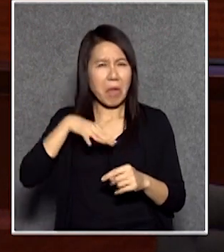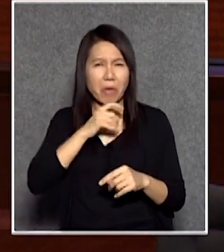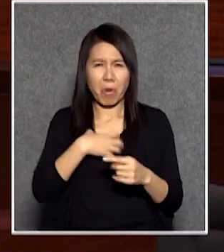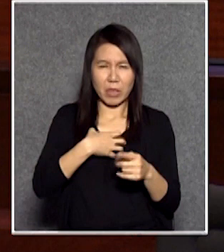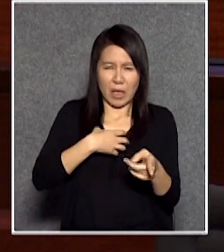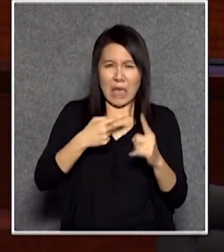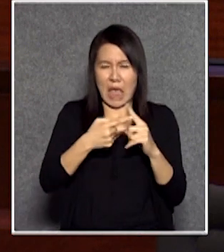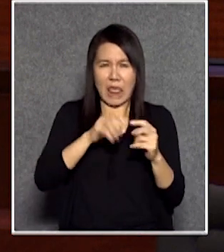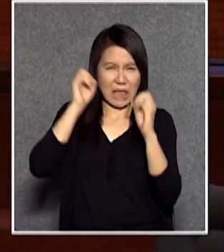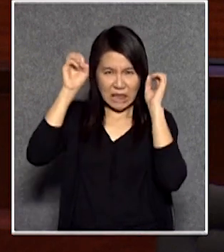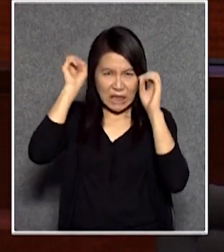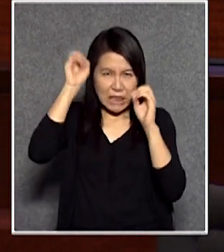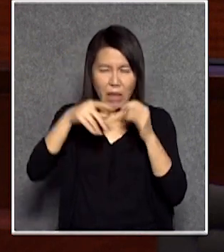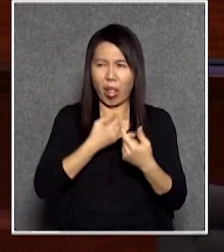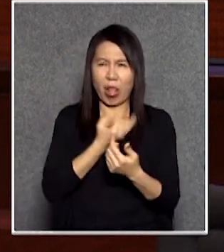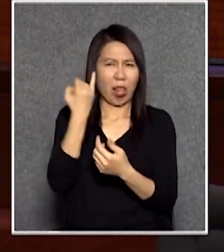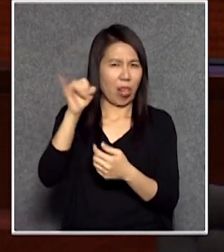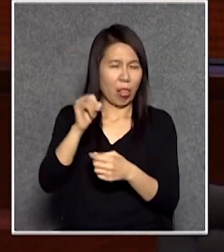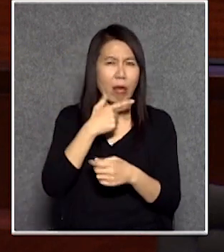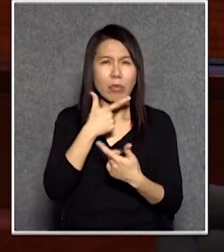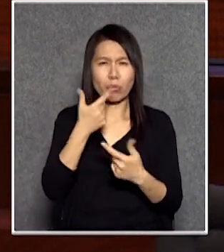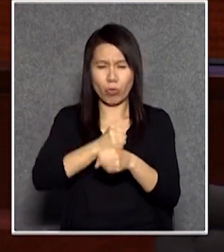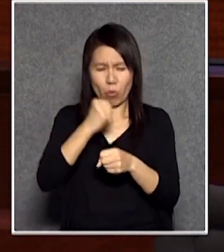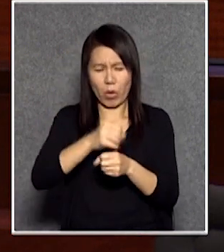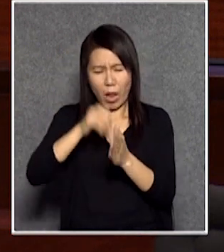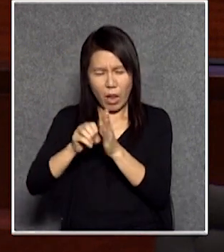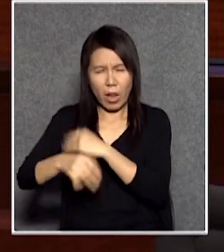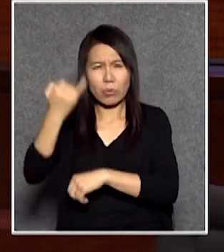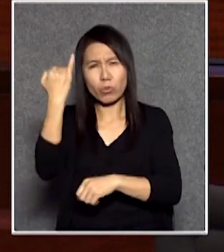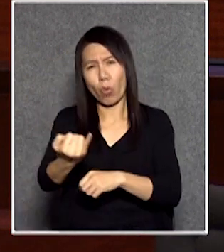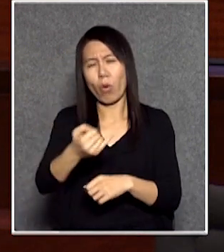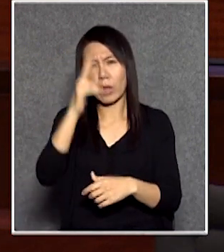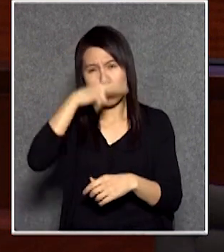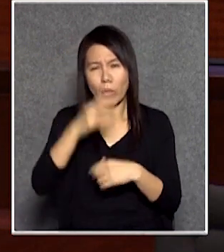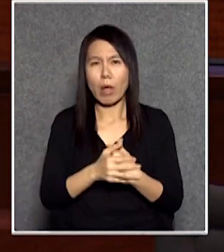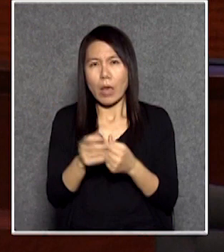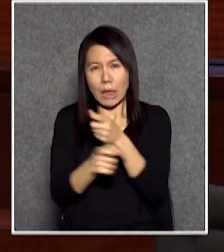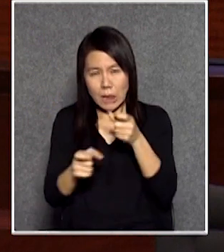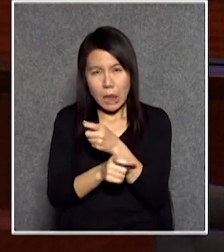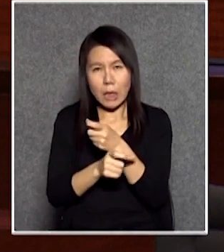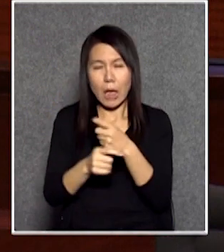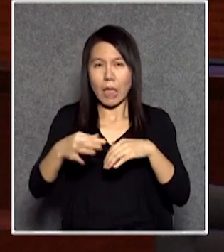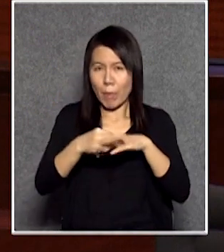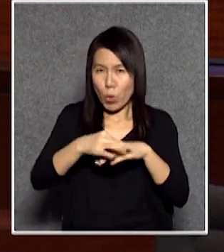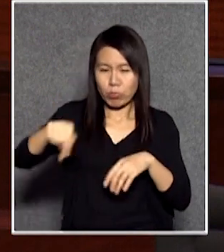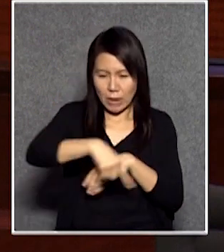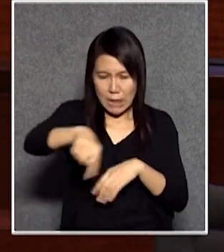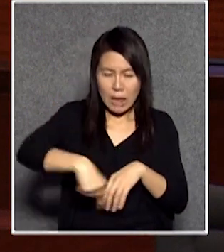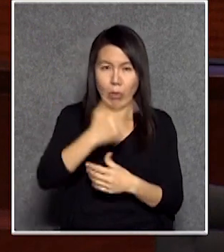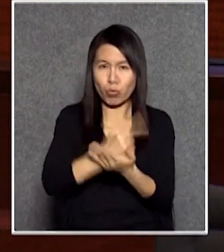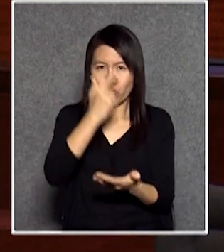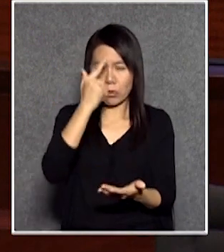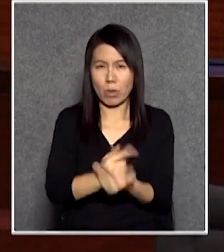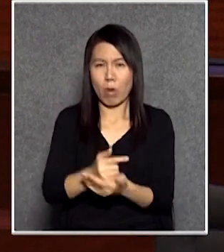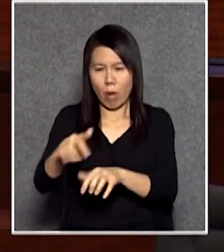施政自然頻頻失誤。香港經濟一直由金融和地產主導，欠缺工農業